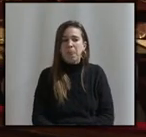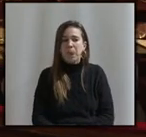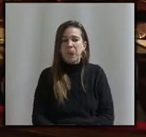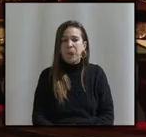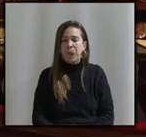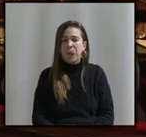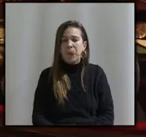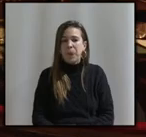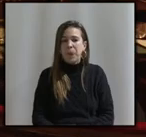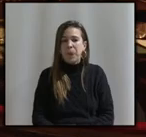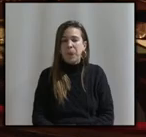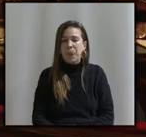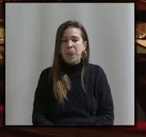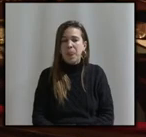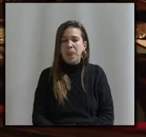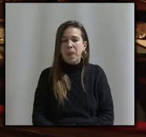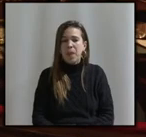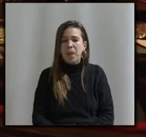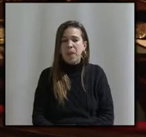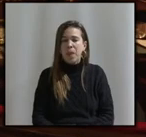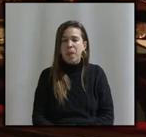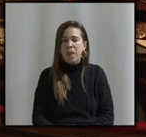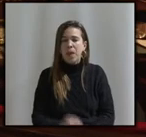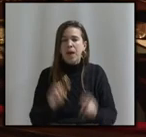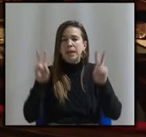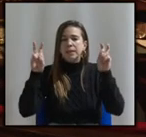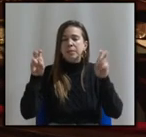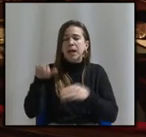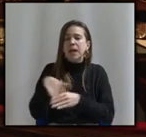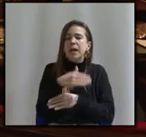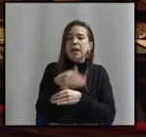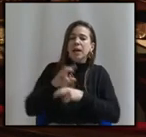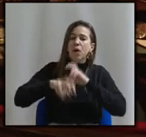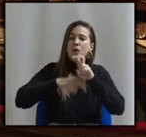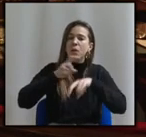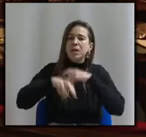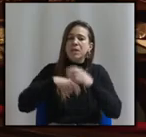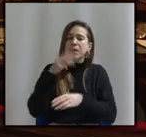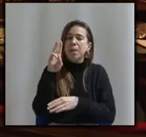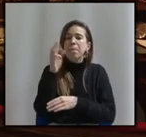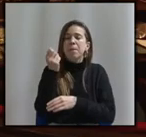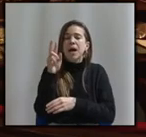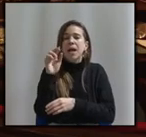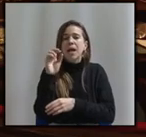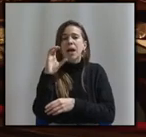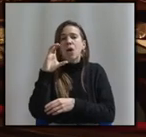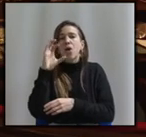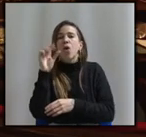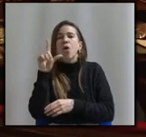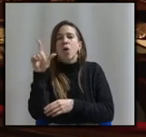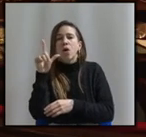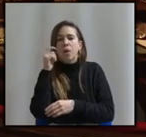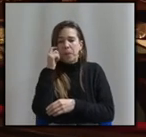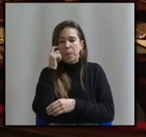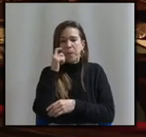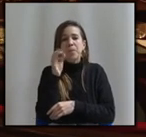és en referència a unes reparacions de manteniment al carrer Paracoll. Senyora Riera, sí, endavant. Sí, això és un prec